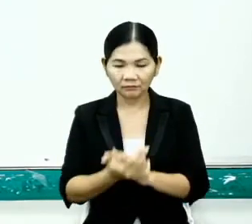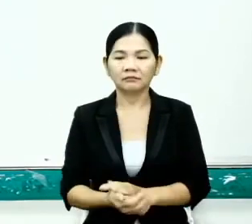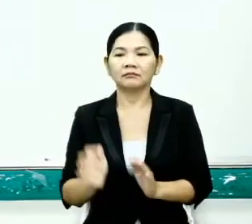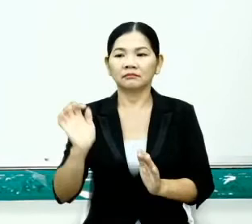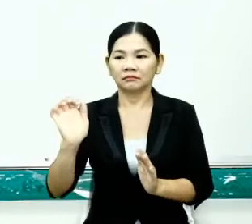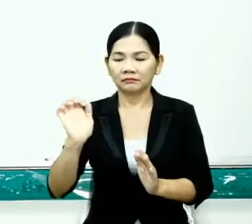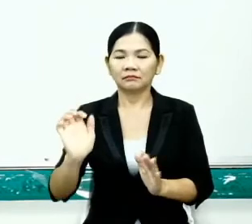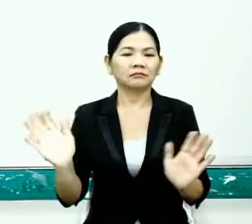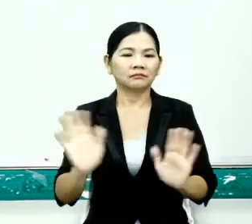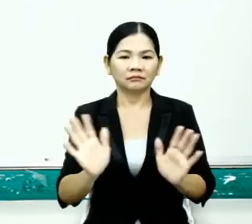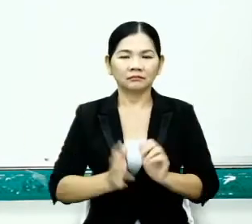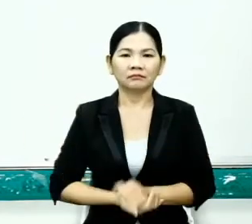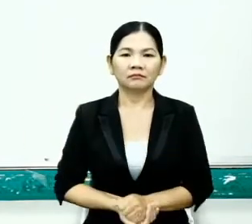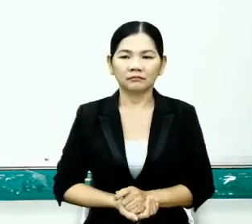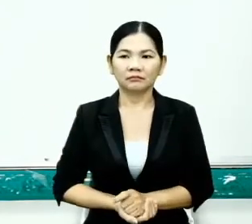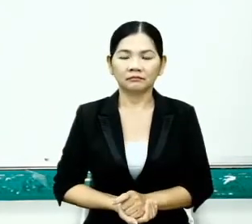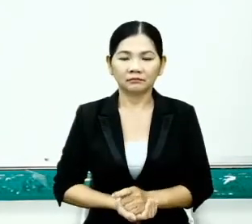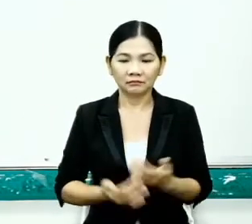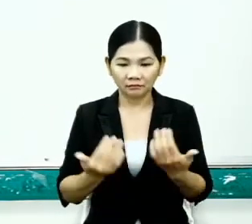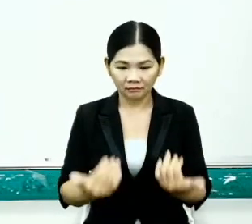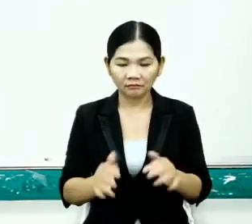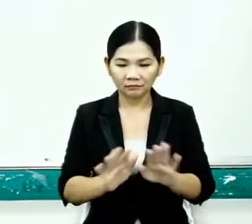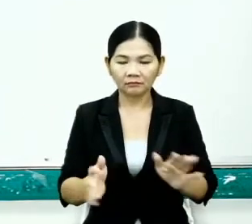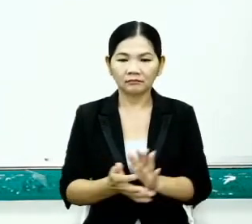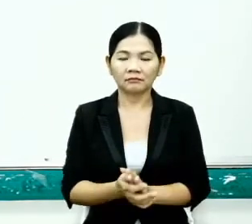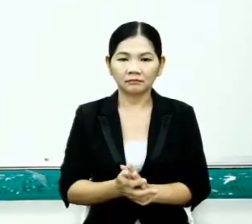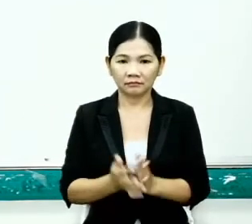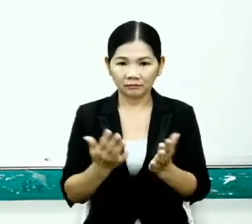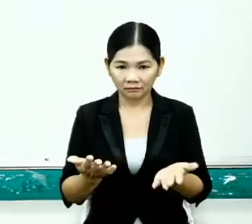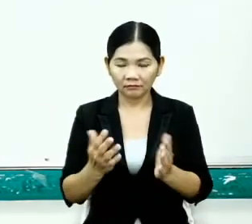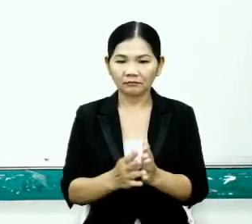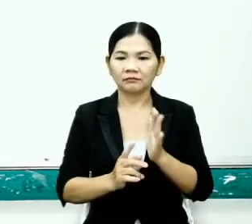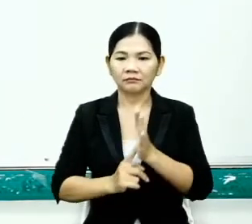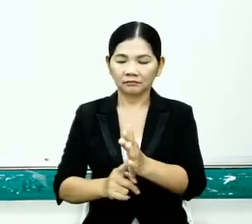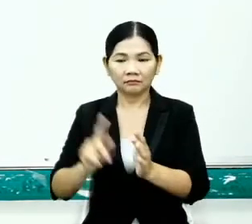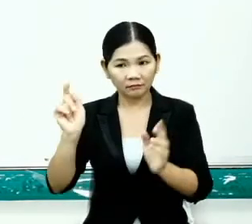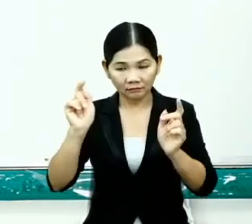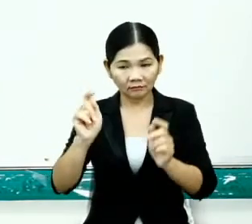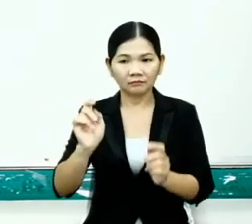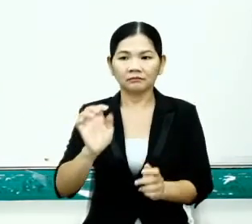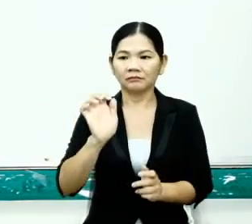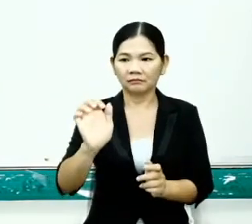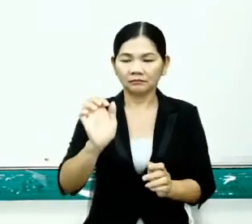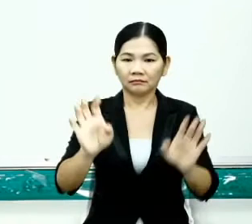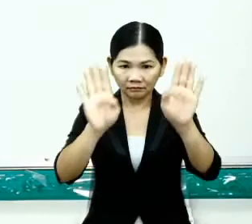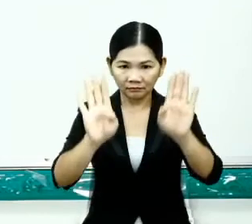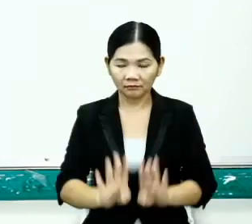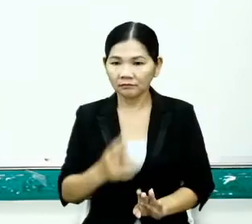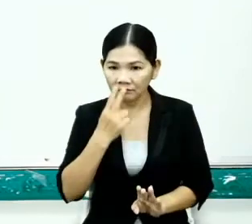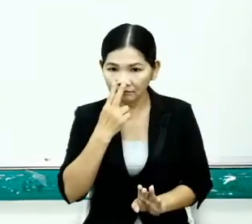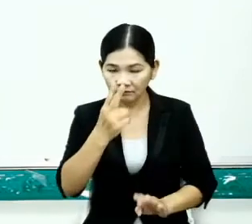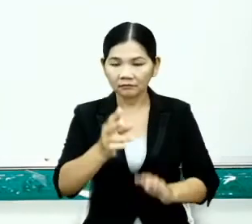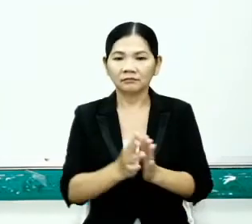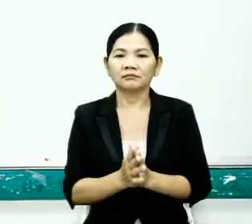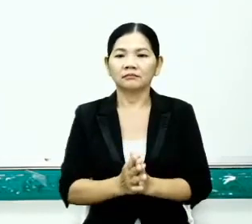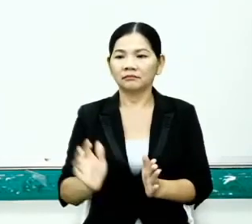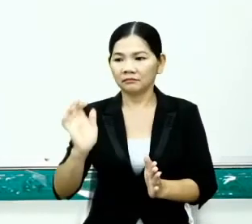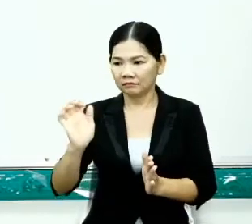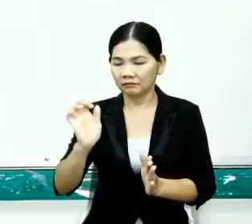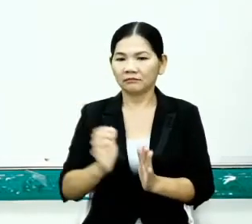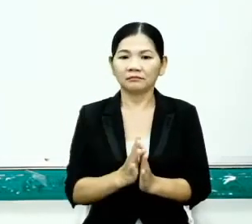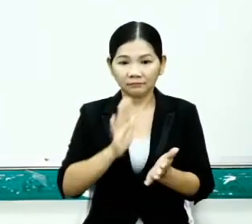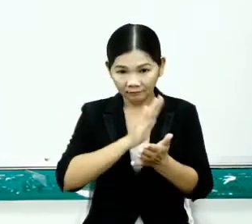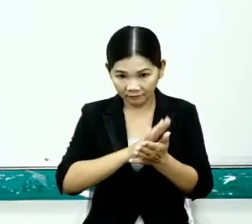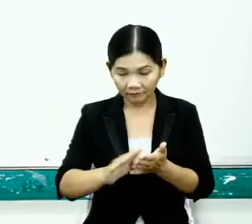ចសូចទេណាឥឡូវកូនកូនត្រៀមខ្លួនអ្នកខ្លួននឹងបង្ហាញរូបរាងសូចនៅលើក្តារខៀនតើរូបរាងសូចស្